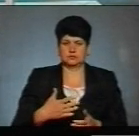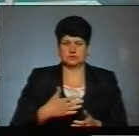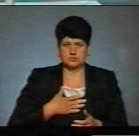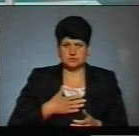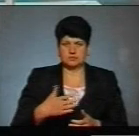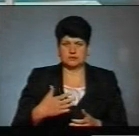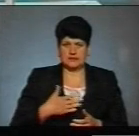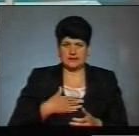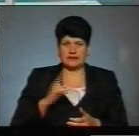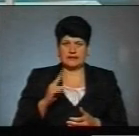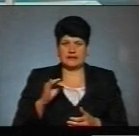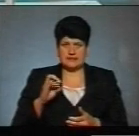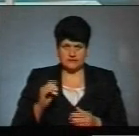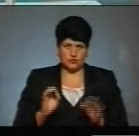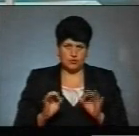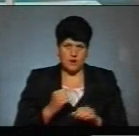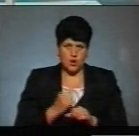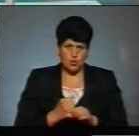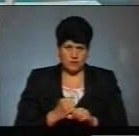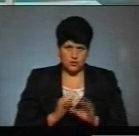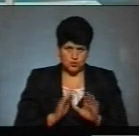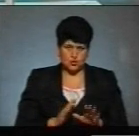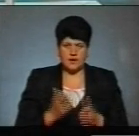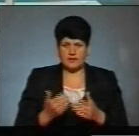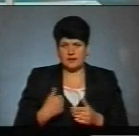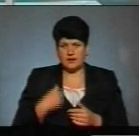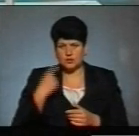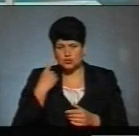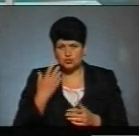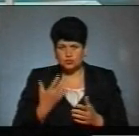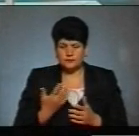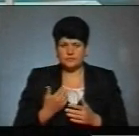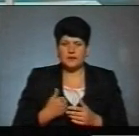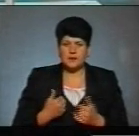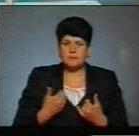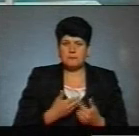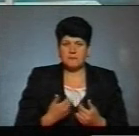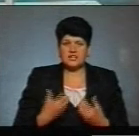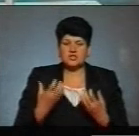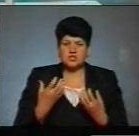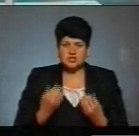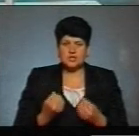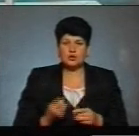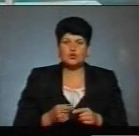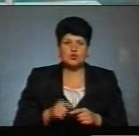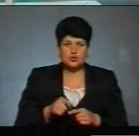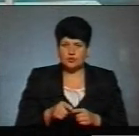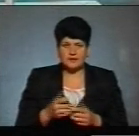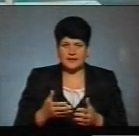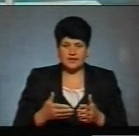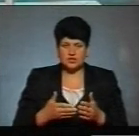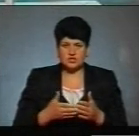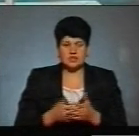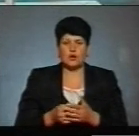киснем. Вона нормально працює, але я думаю, що ми ще принаймні до такого не дійшли. Так,